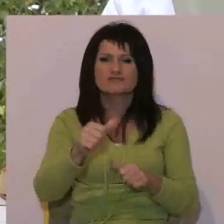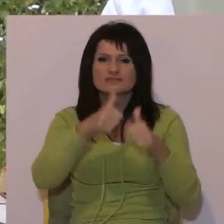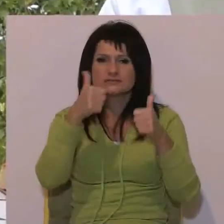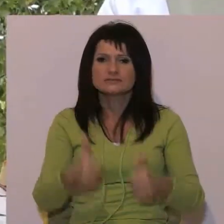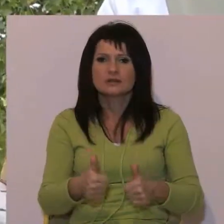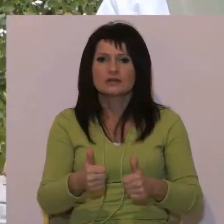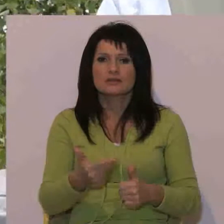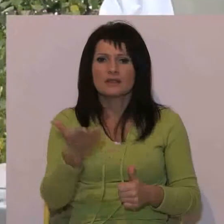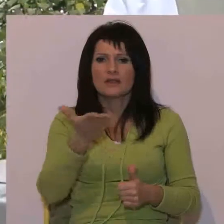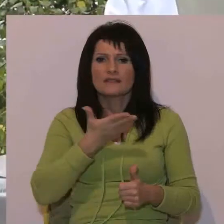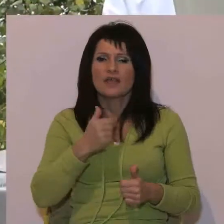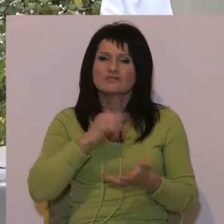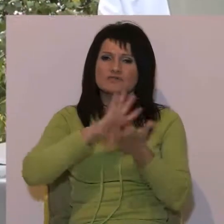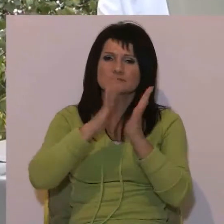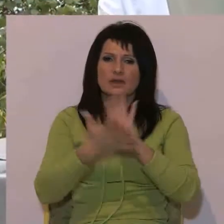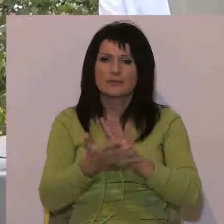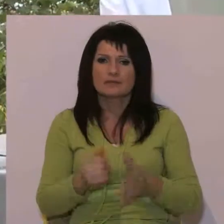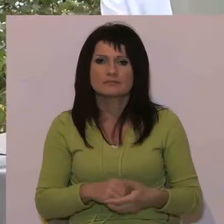stanie dać mi w zamian?